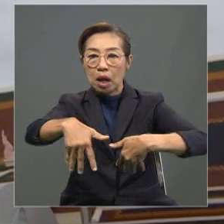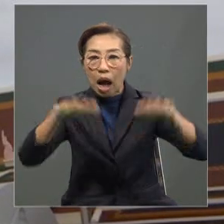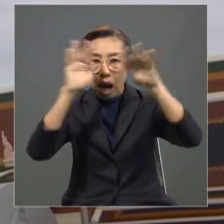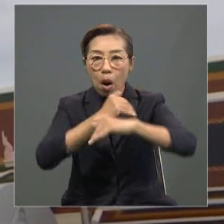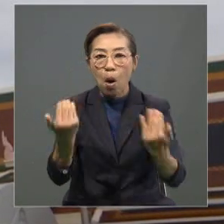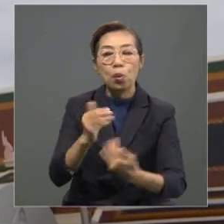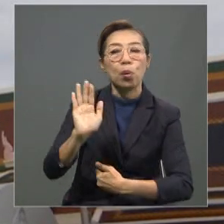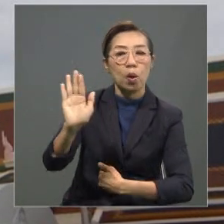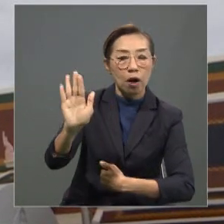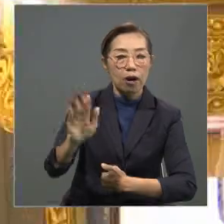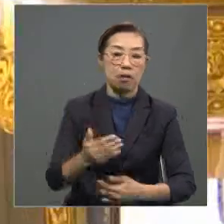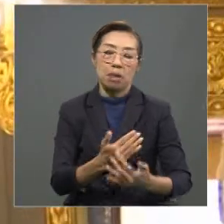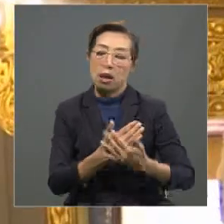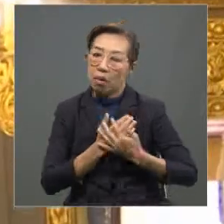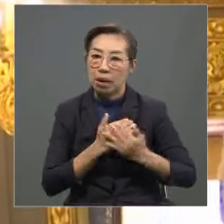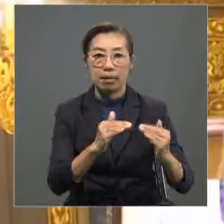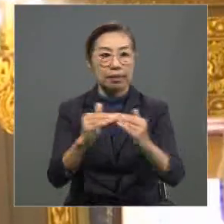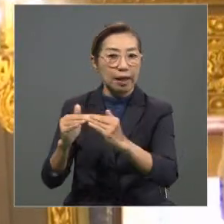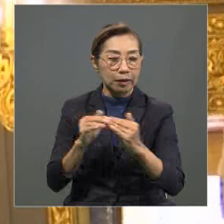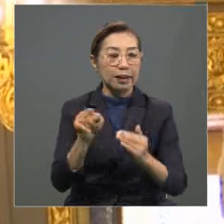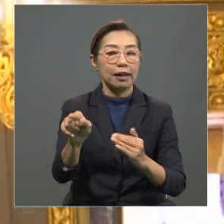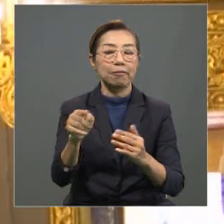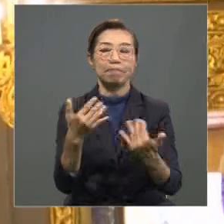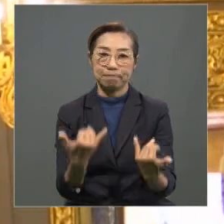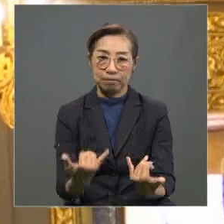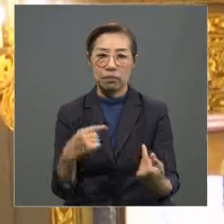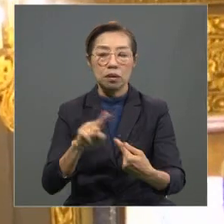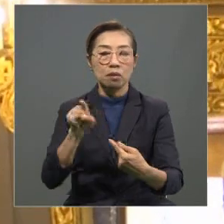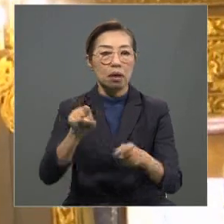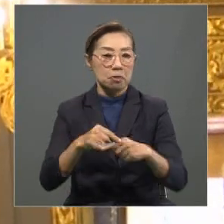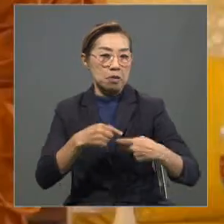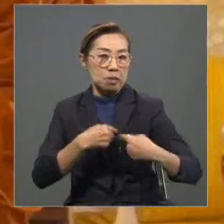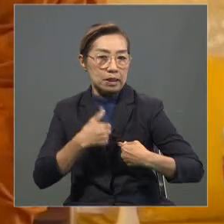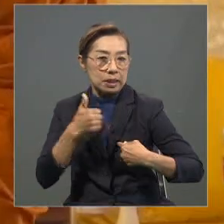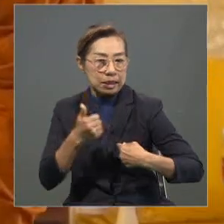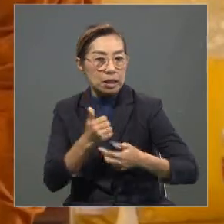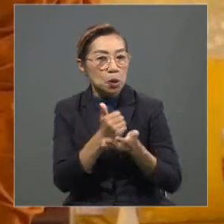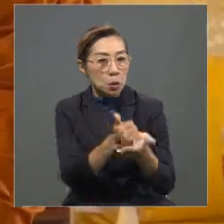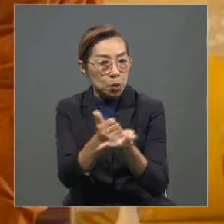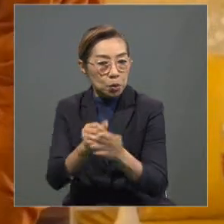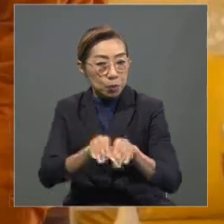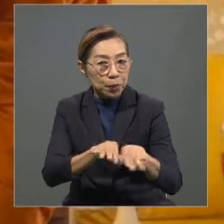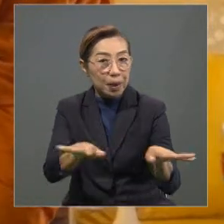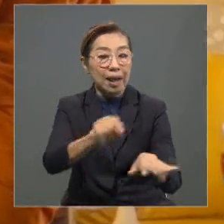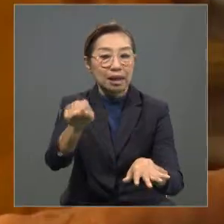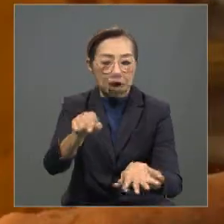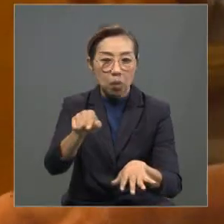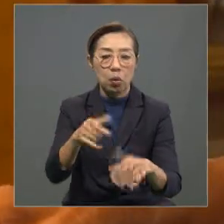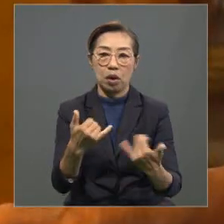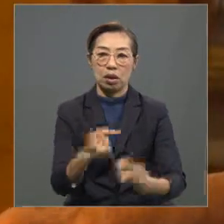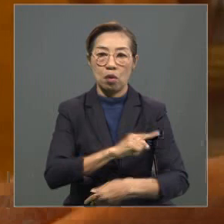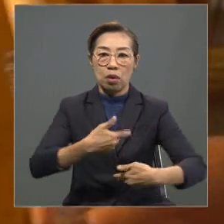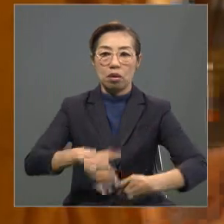พลักที่ชังทั้งนี้ก็ด้วยอานุภาพแห่งพระมหากรุณาธิคุณเในโอกาสเฉลิมพระชมพรรณสาของปวง